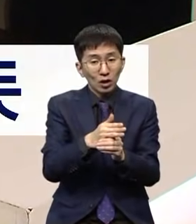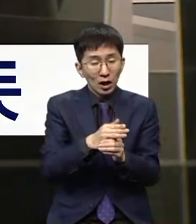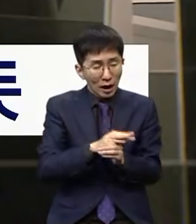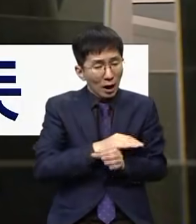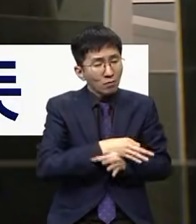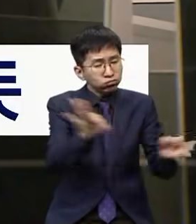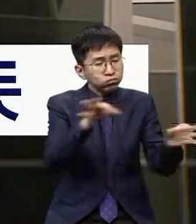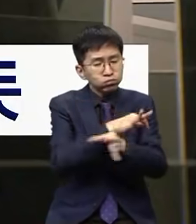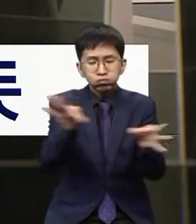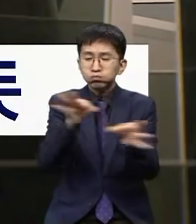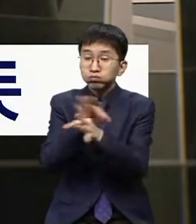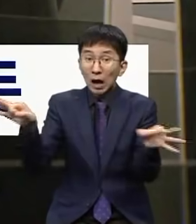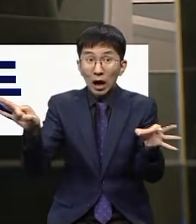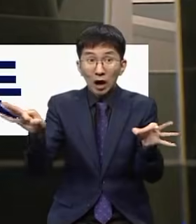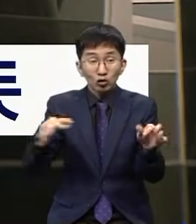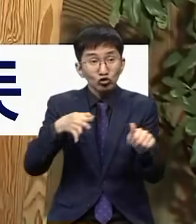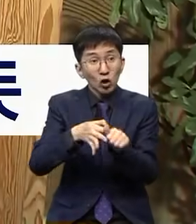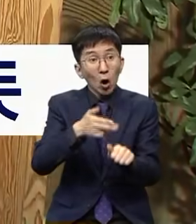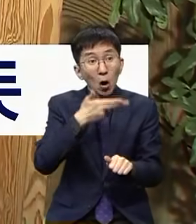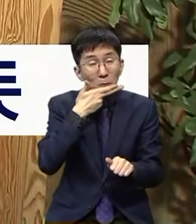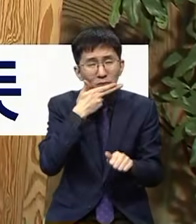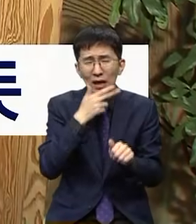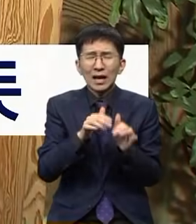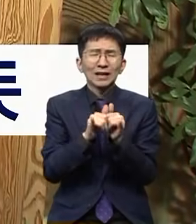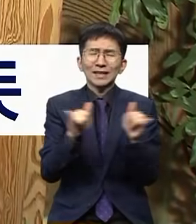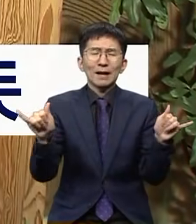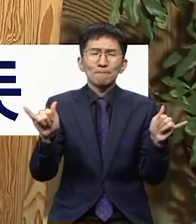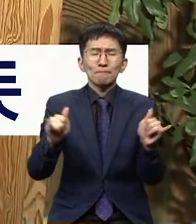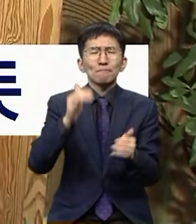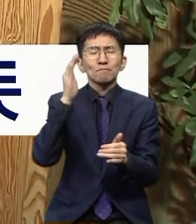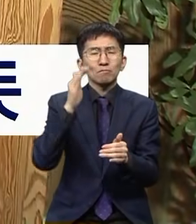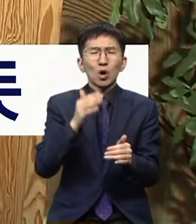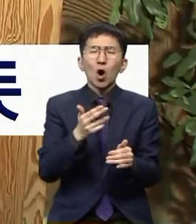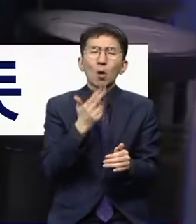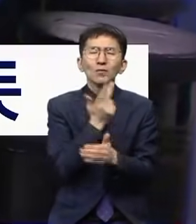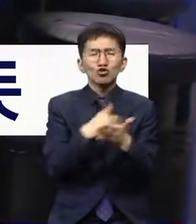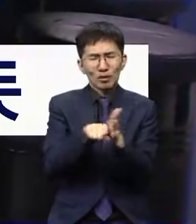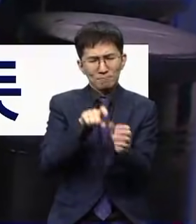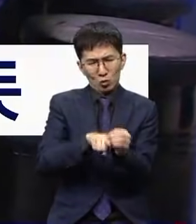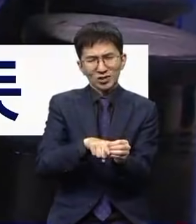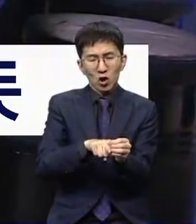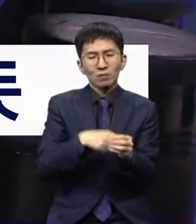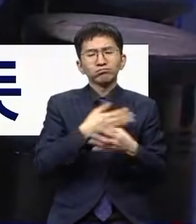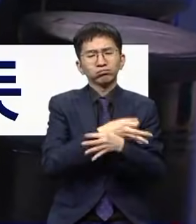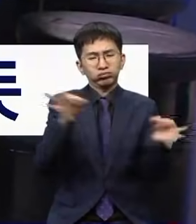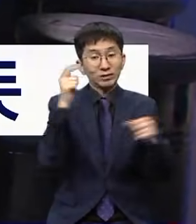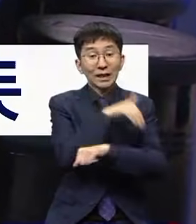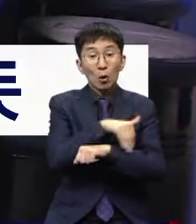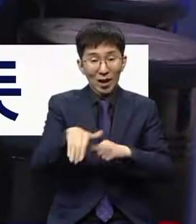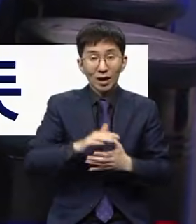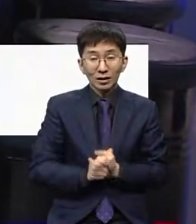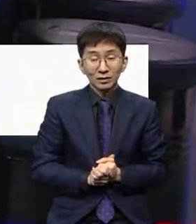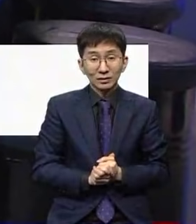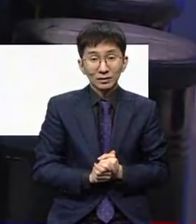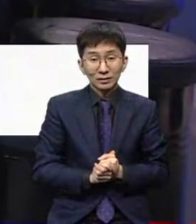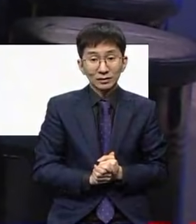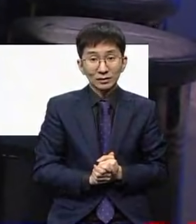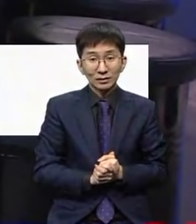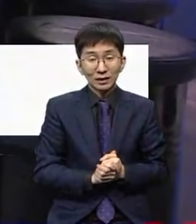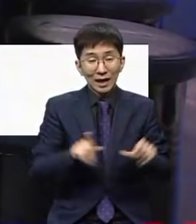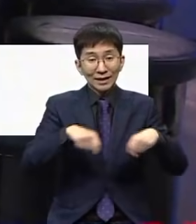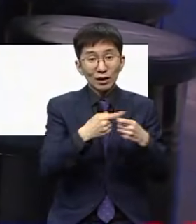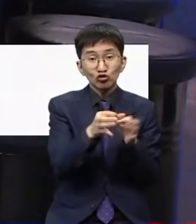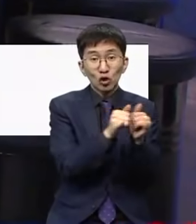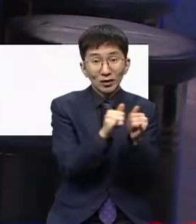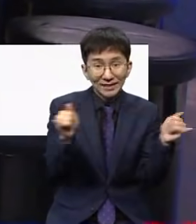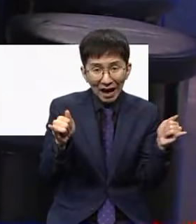사각지대를 최소화하자는 민주당 의견이 대폭 반영된 겁니다. 이번 4차 재난지원금에는 소상공인과 자영업자